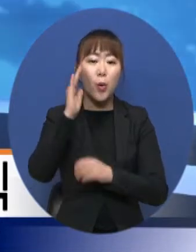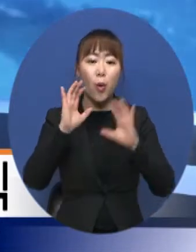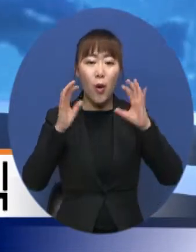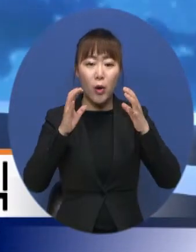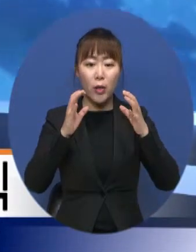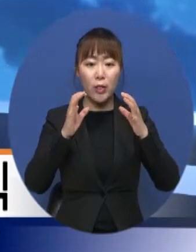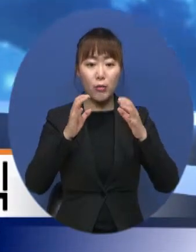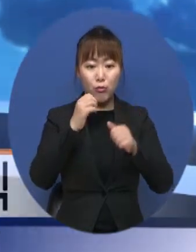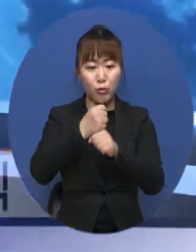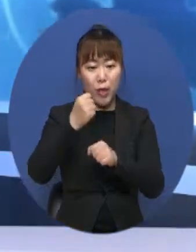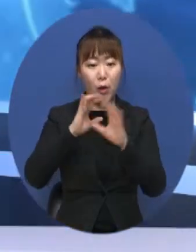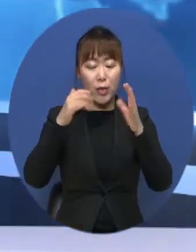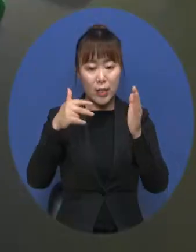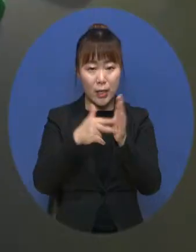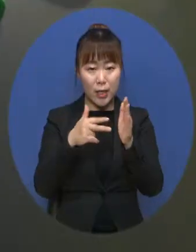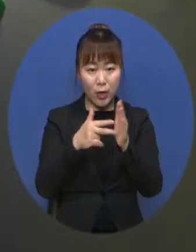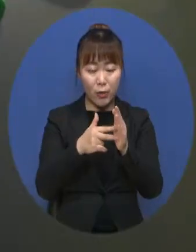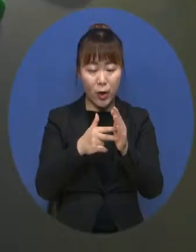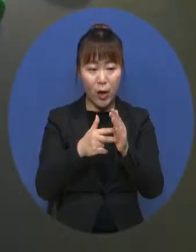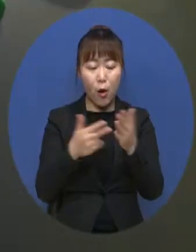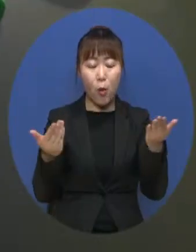협약을 체결했습니다.